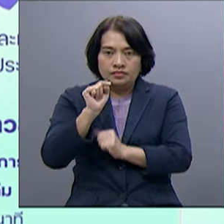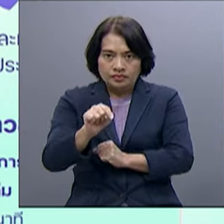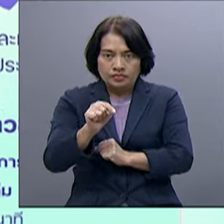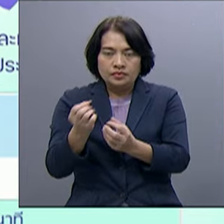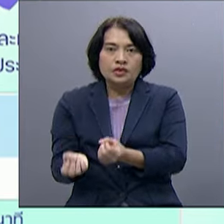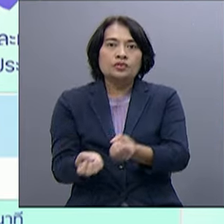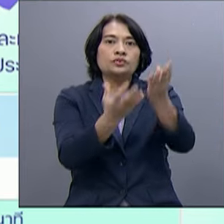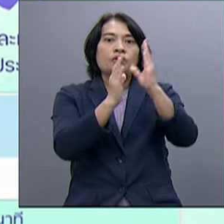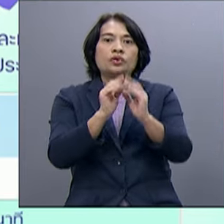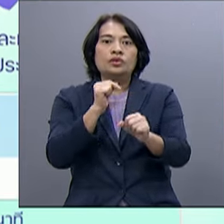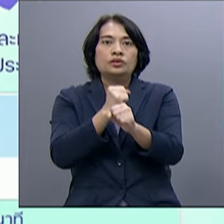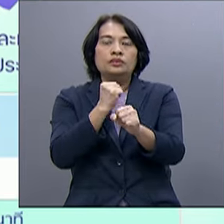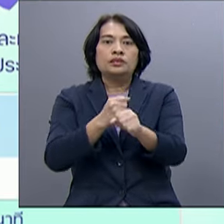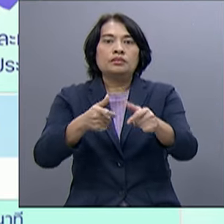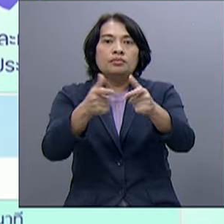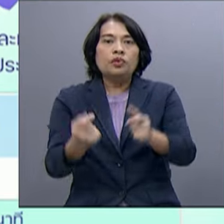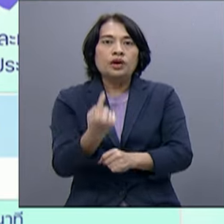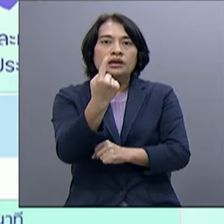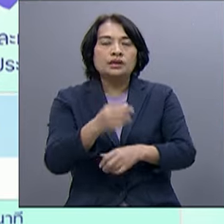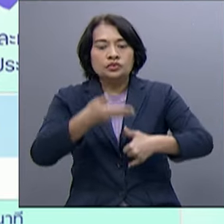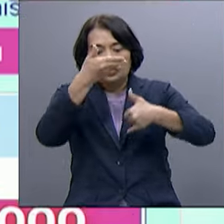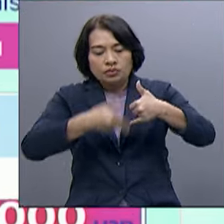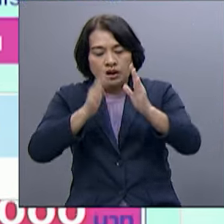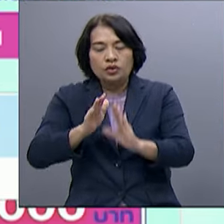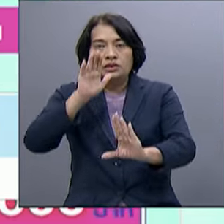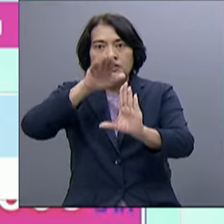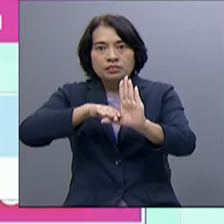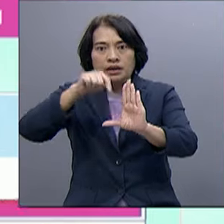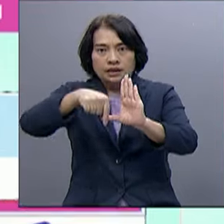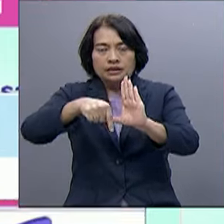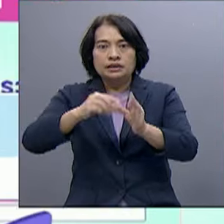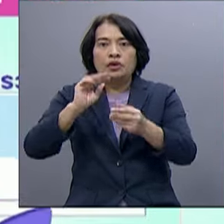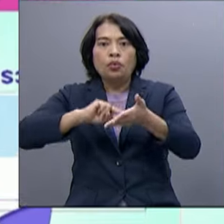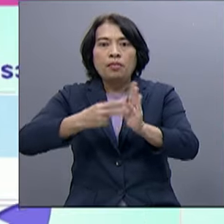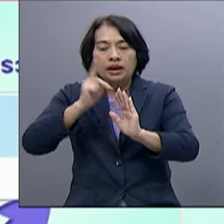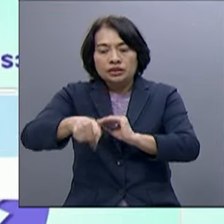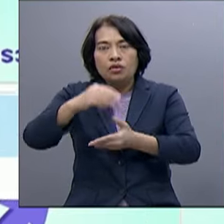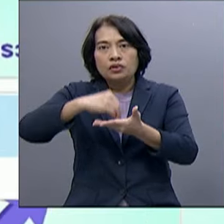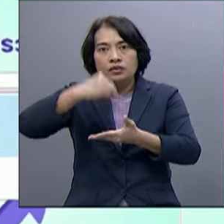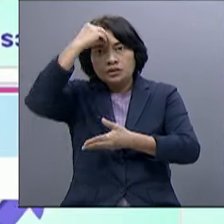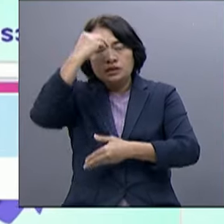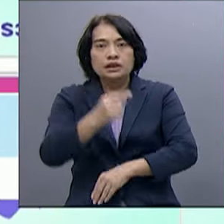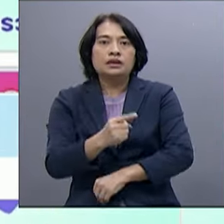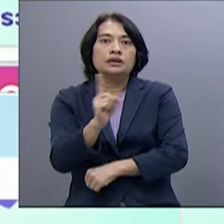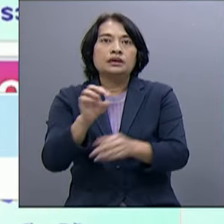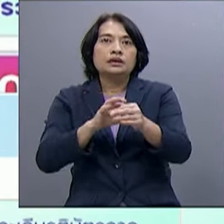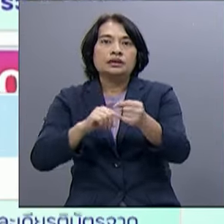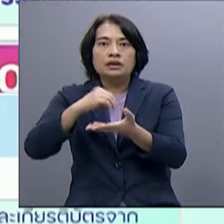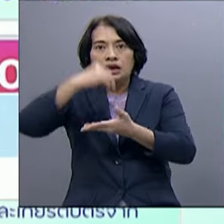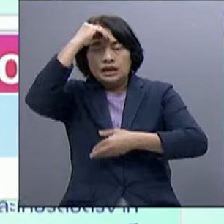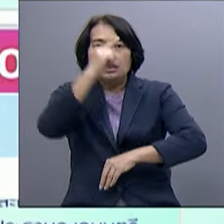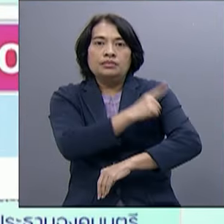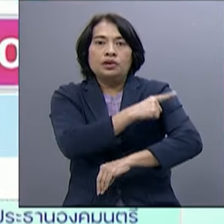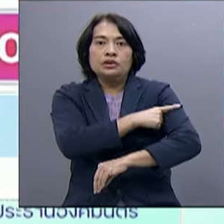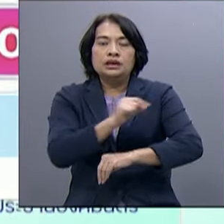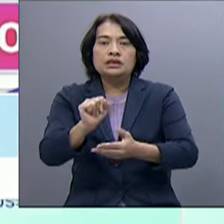ได้1ผลงานส่วนคุณสมบัติของผู้สมัครนั้นจะต้องเป็นนักเรียนนิสิตนักศึกษาที่กำลังศึกษาอยู่ชั้นระดับปริญญาตรีทุกส